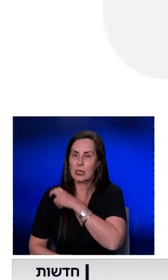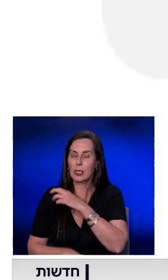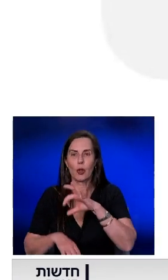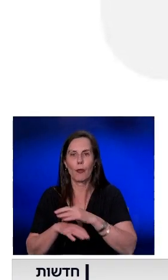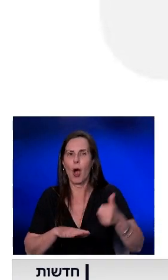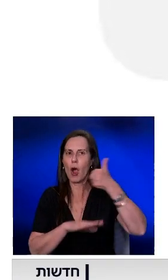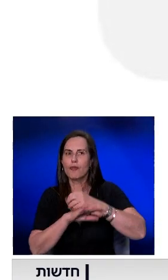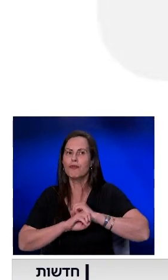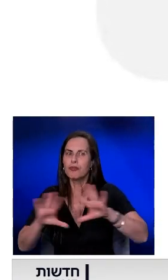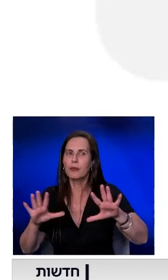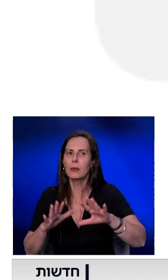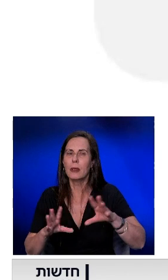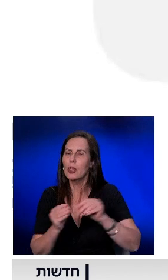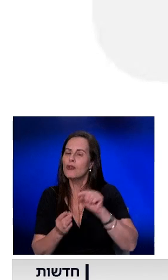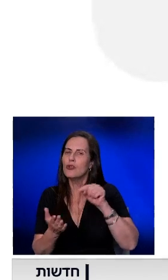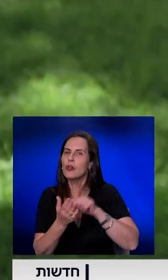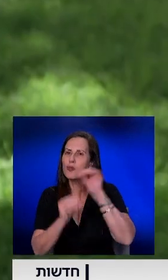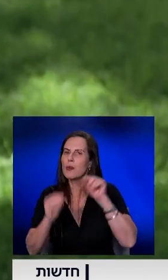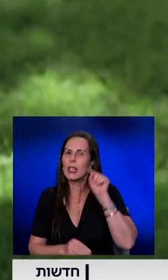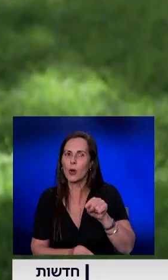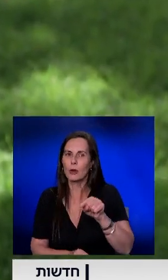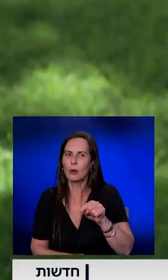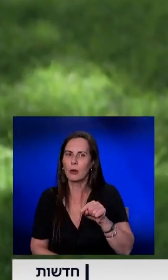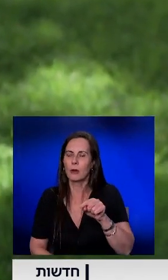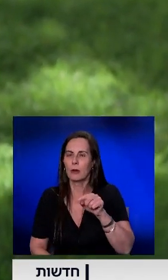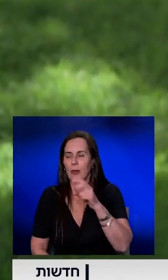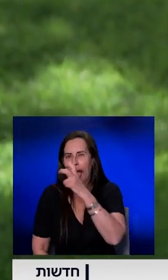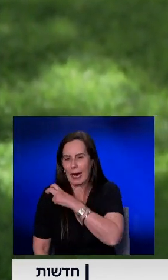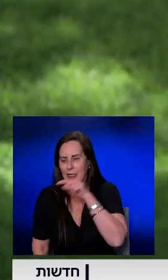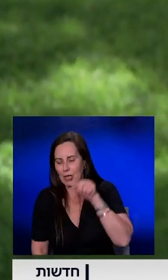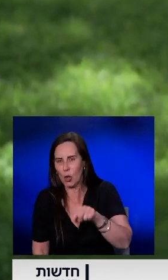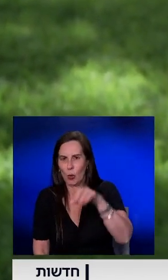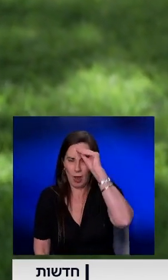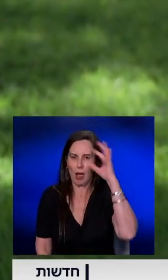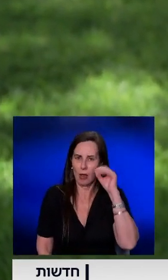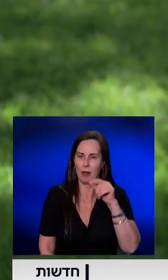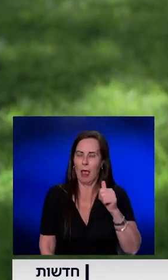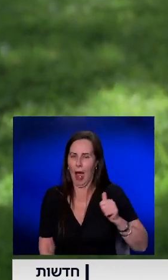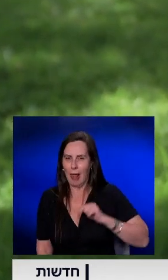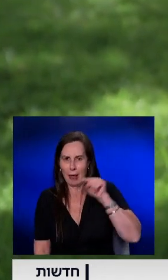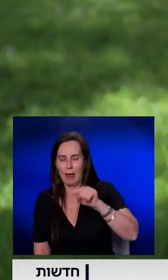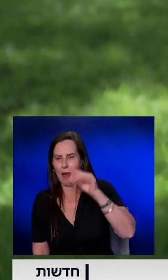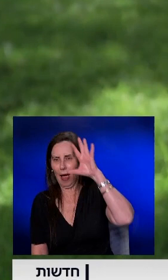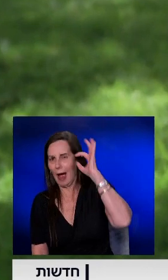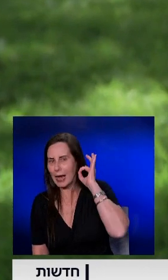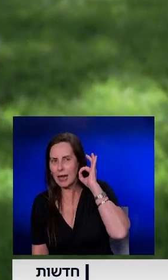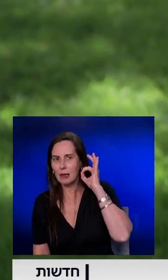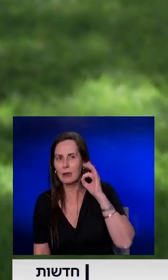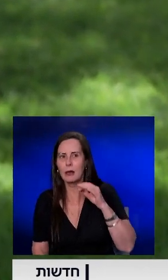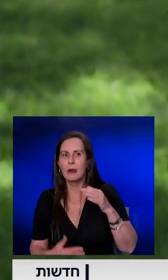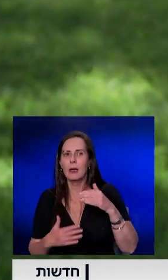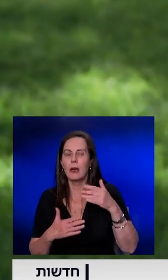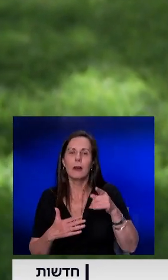מוציא הודעות תוך שימוש בנקודה. קצין, נקודה, קצינה, חייל, חיילת. התוצאות הבדיקה